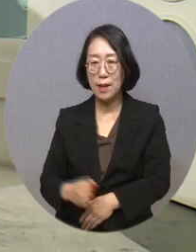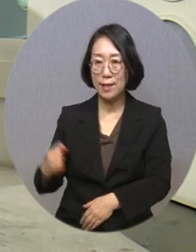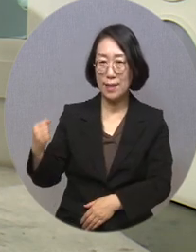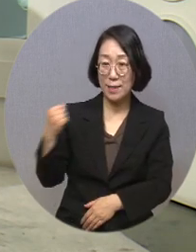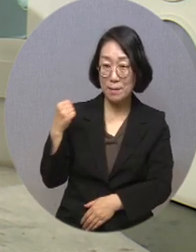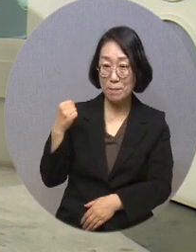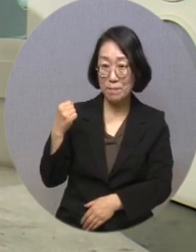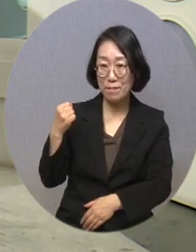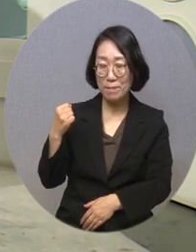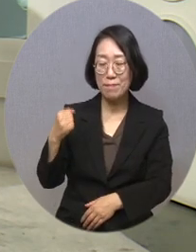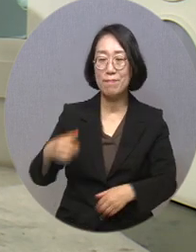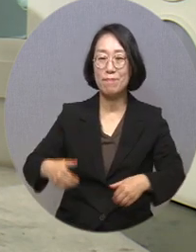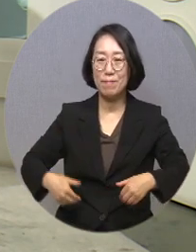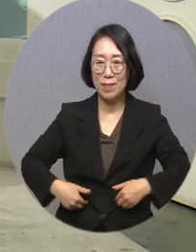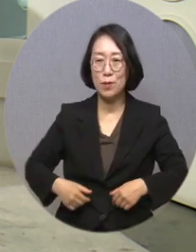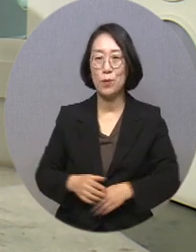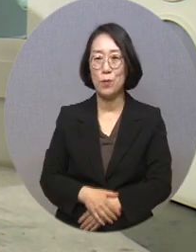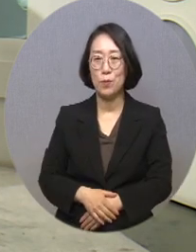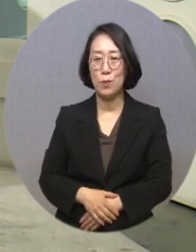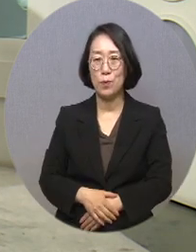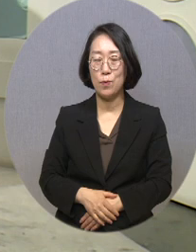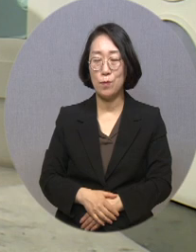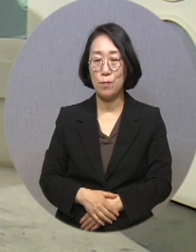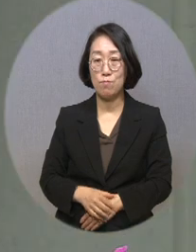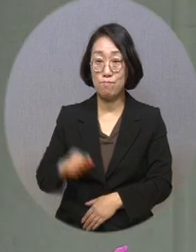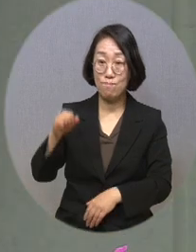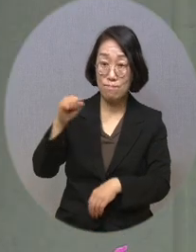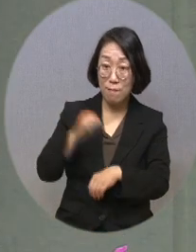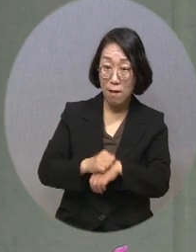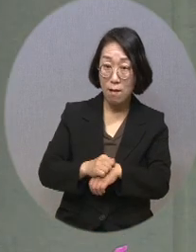네. 힘이 있어야 네. 뭐가 실리고 네.